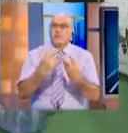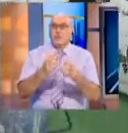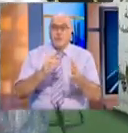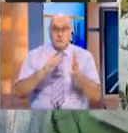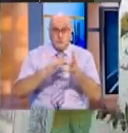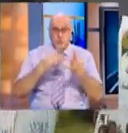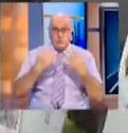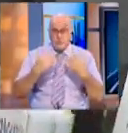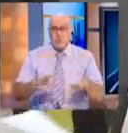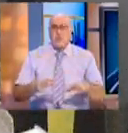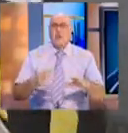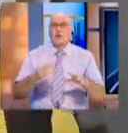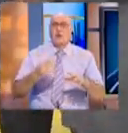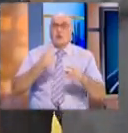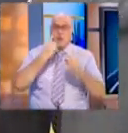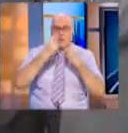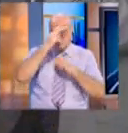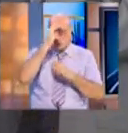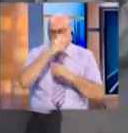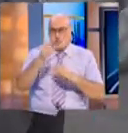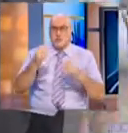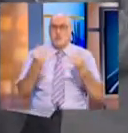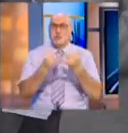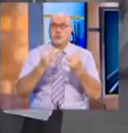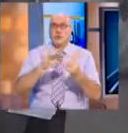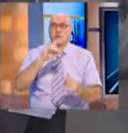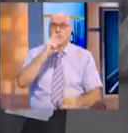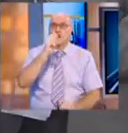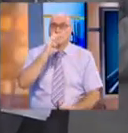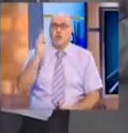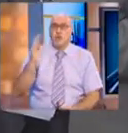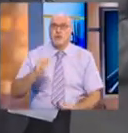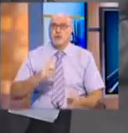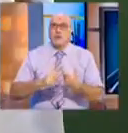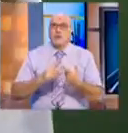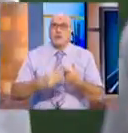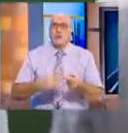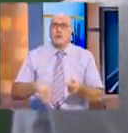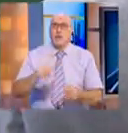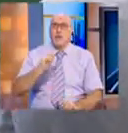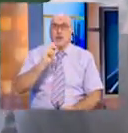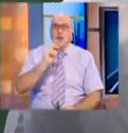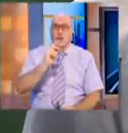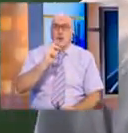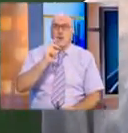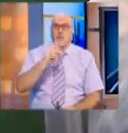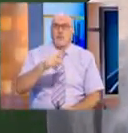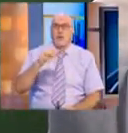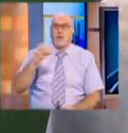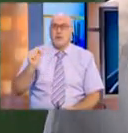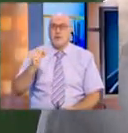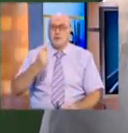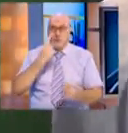عدة مناصب كمدير عام لجريدة الشعب ووكالة الأنباء الجزائرية، إلى منصب مدير